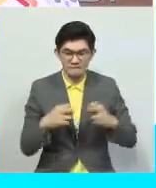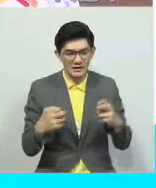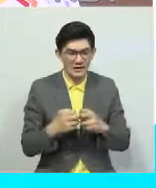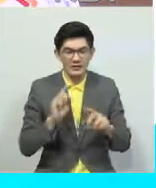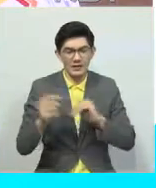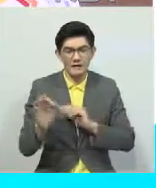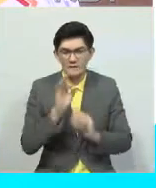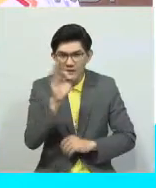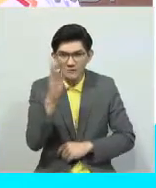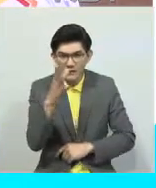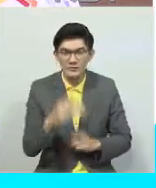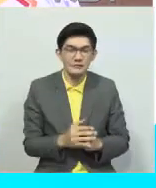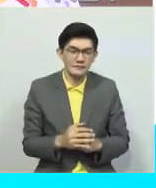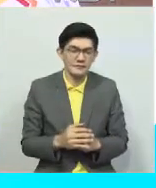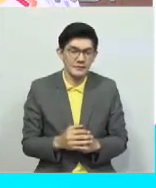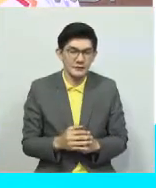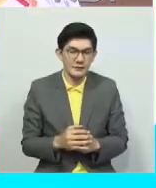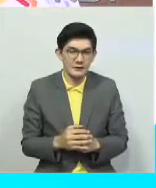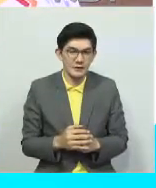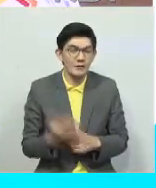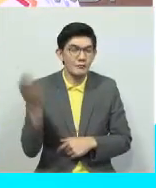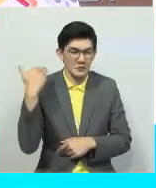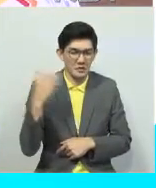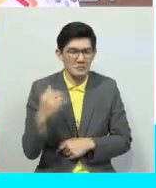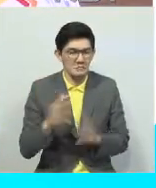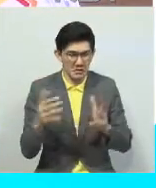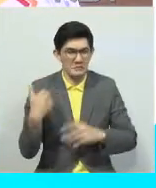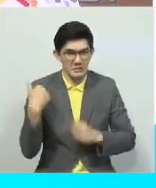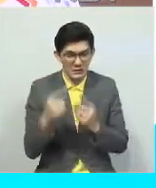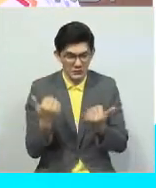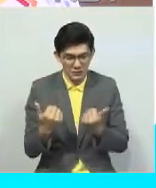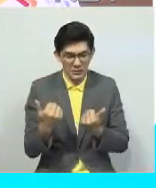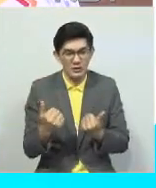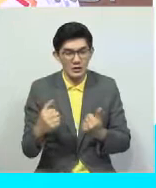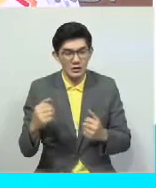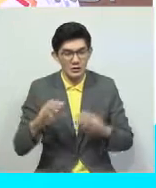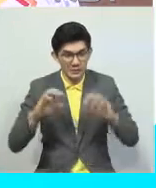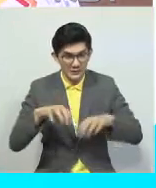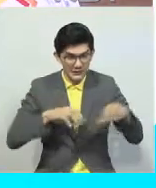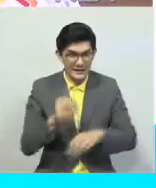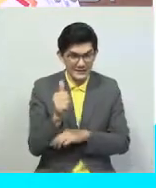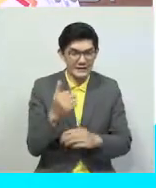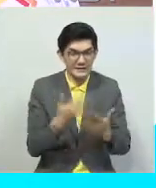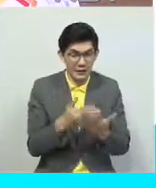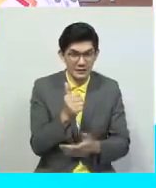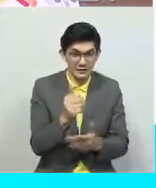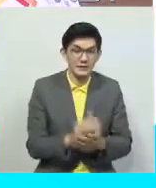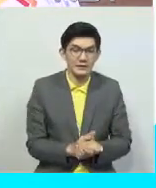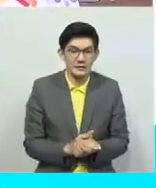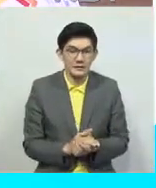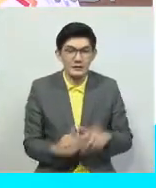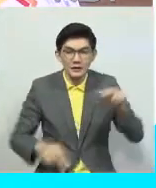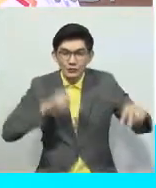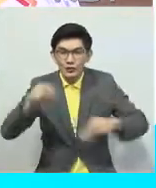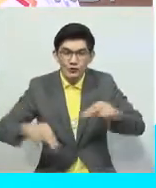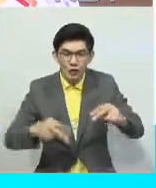ฟ้องร้องต่างๆเหล่านี้เยอะแยะนะอย่างเช่นที่เกิดขึ้นมาก่อนนั้นก็คือการบริหารจัดการที่ดีการมีวินัยการเงินทางที่ดีมีการตรว